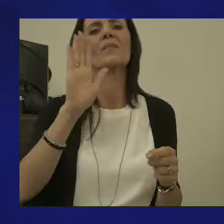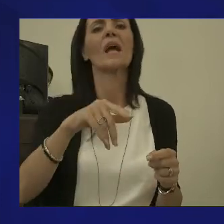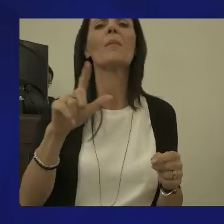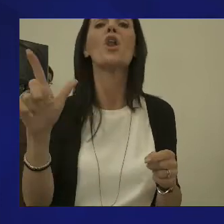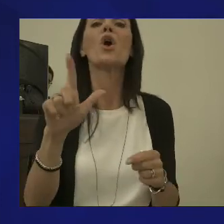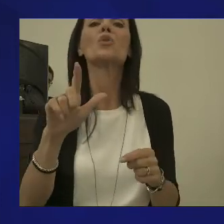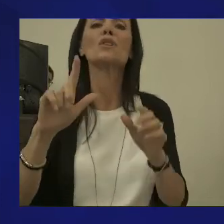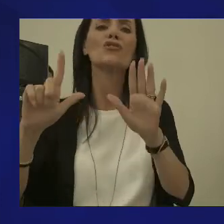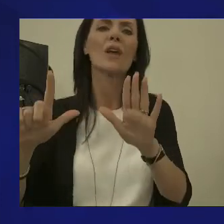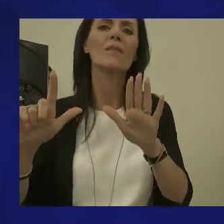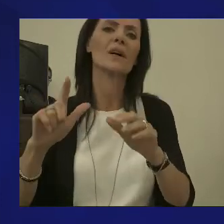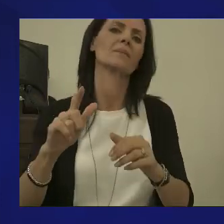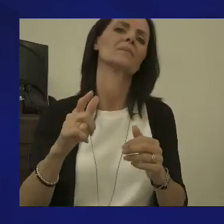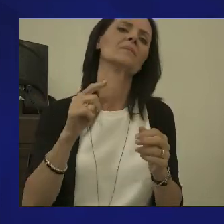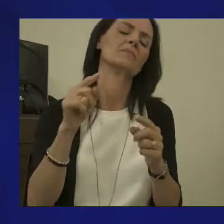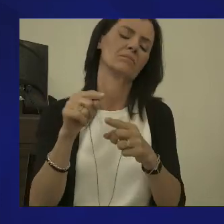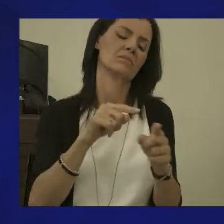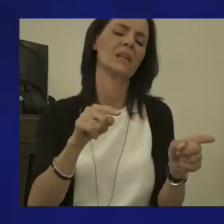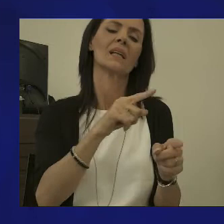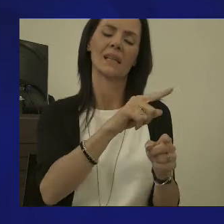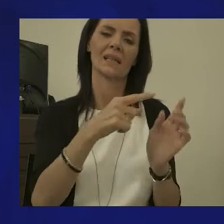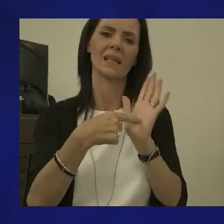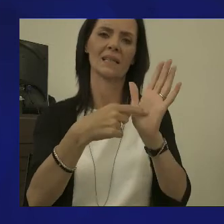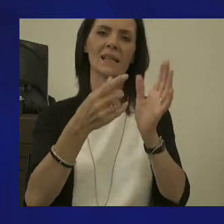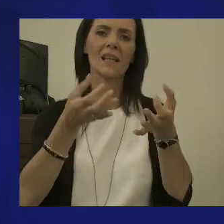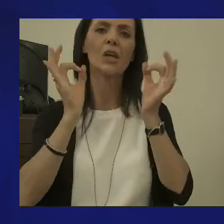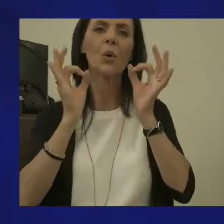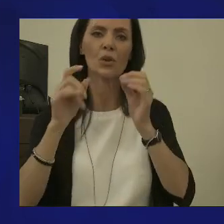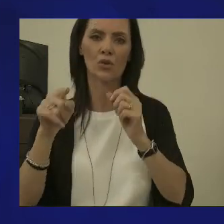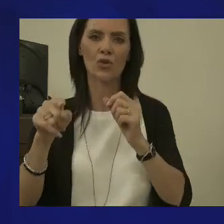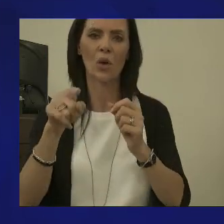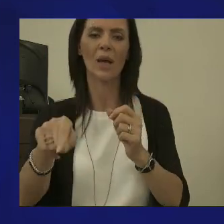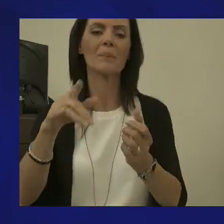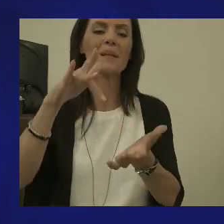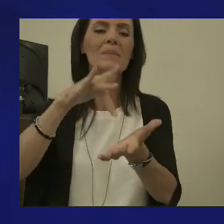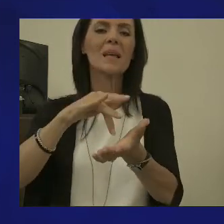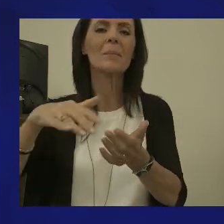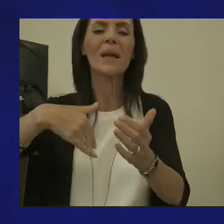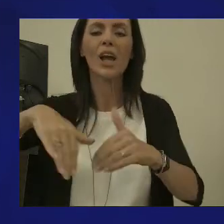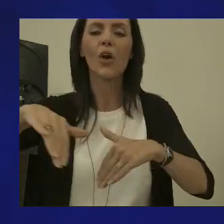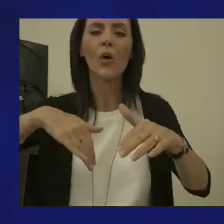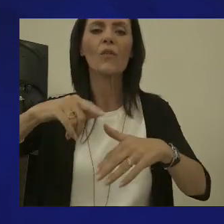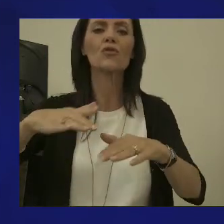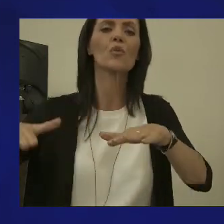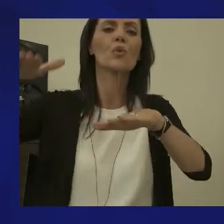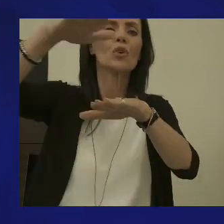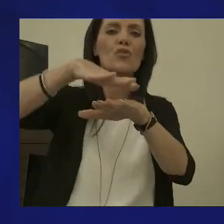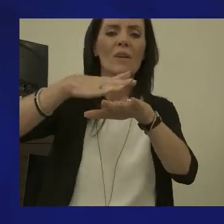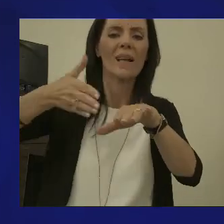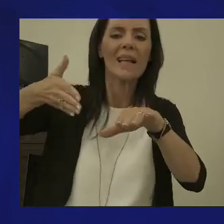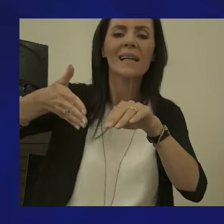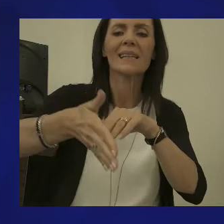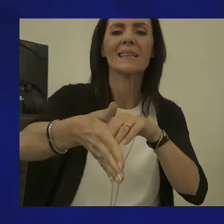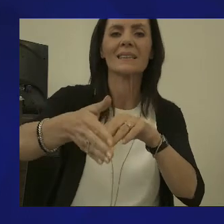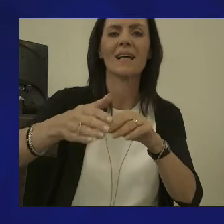וגם לוטוס 4, שאחרי זה אני אציג עם הייחודיות של הפרויקט שלו, נמצאים ברחוב שיושב על הכניסה